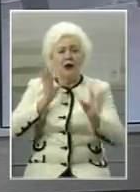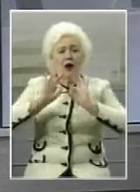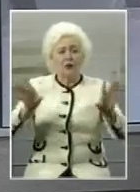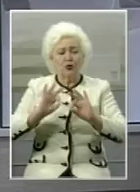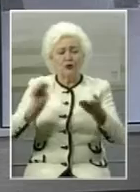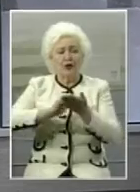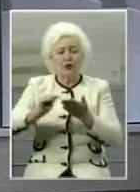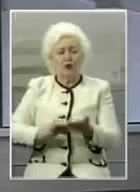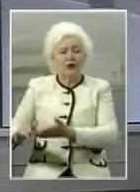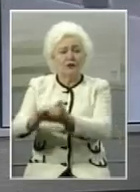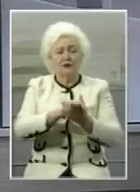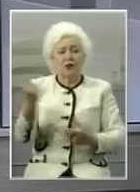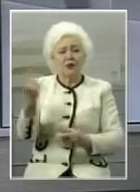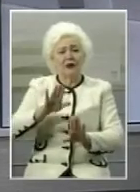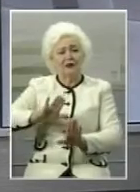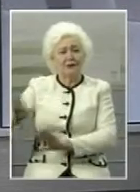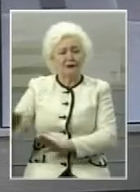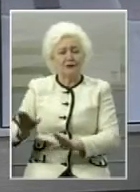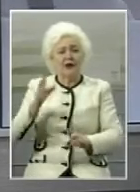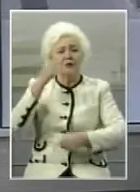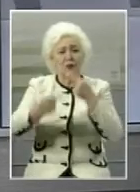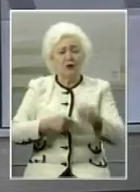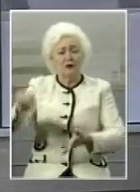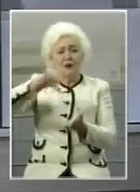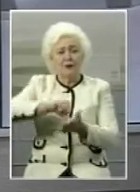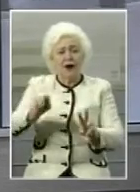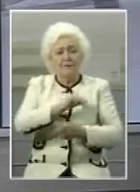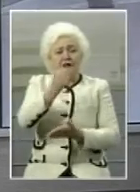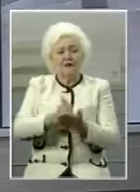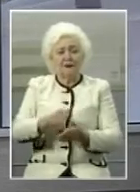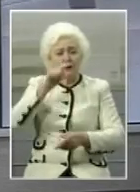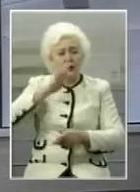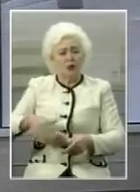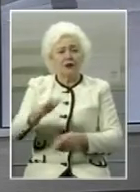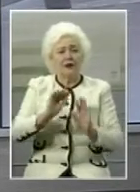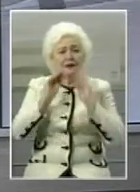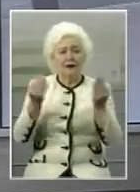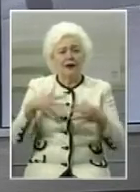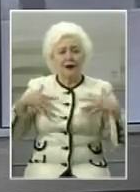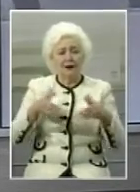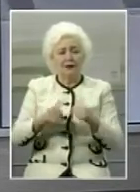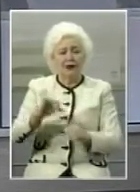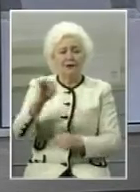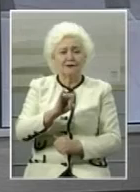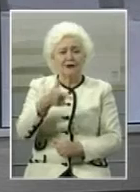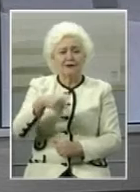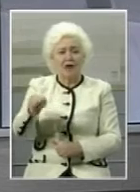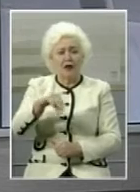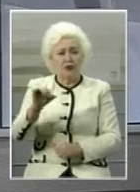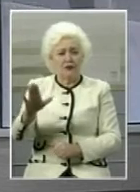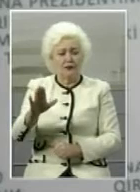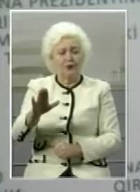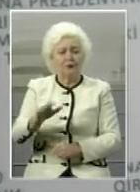прокоментував кореспондентам Суспільного перший заступник постійного представника президента України в Автономній Республіці Крим Ізет Гданов.